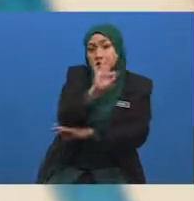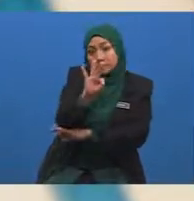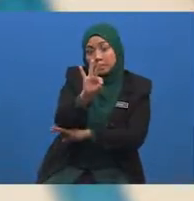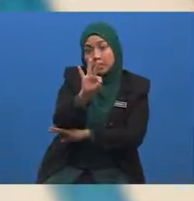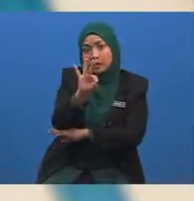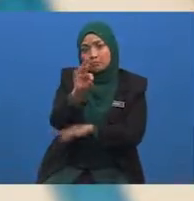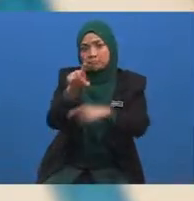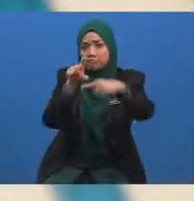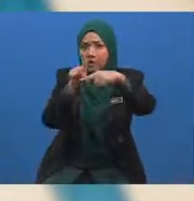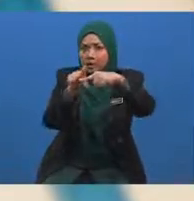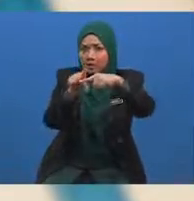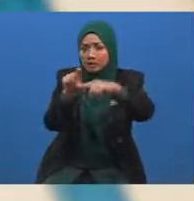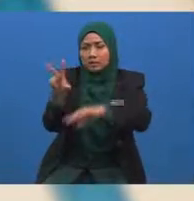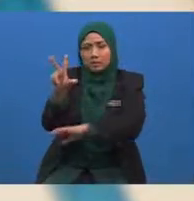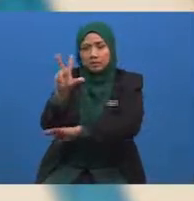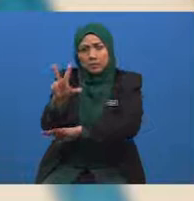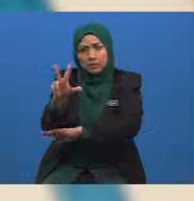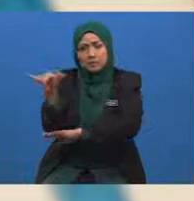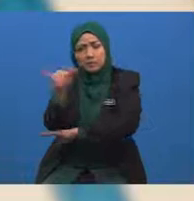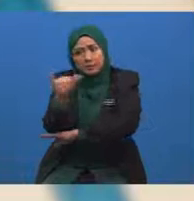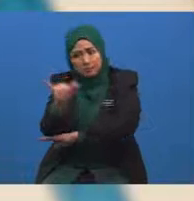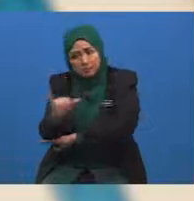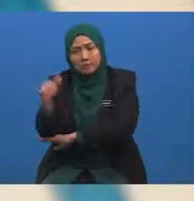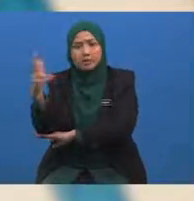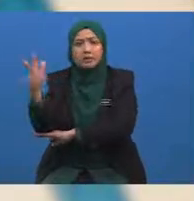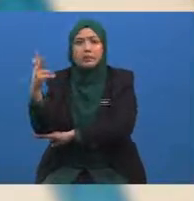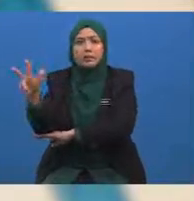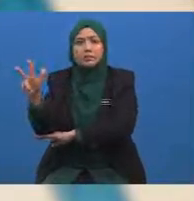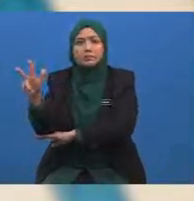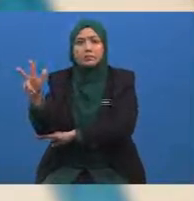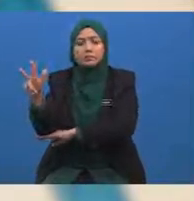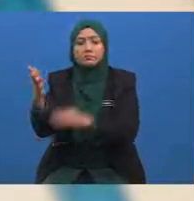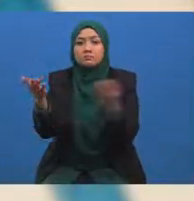39 bahagi 3 sama dengan 13.